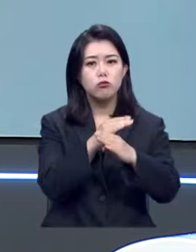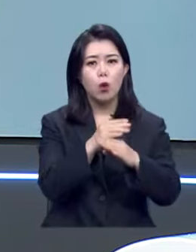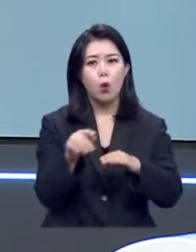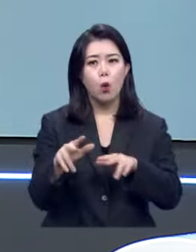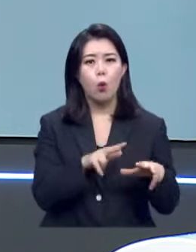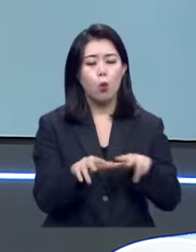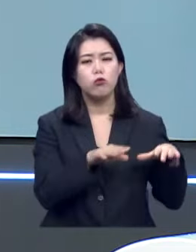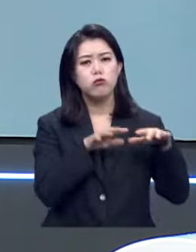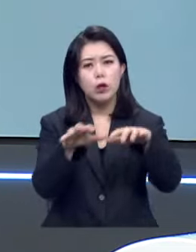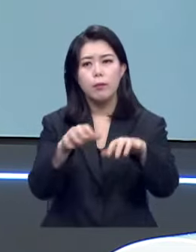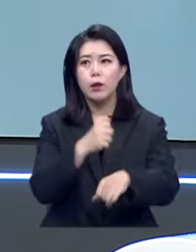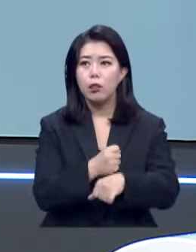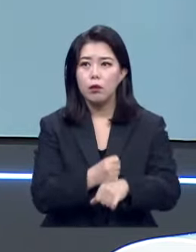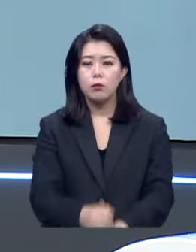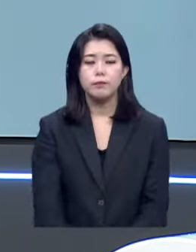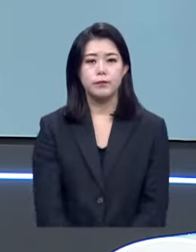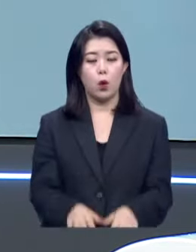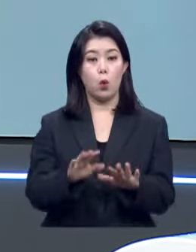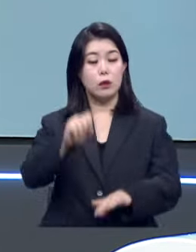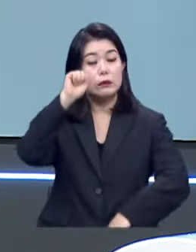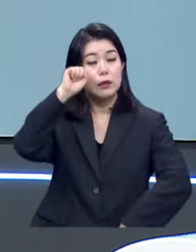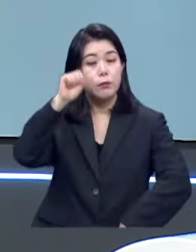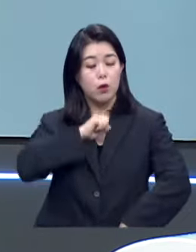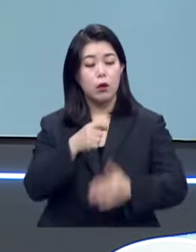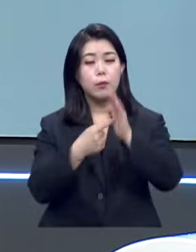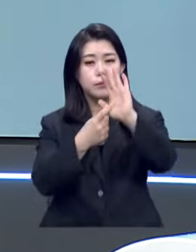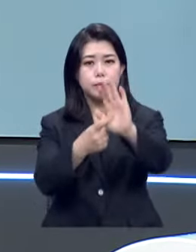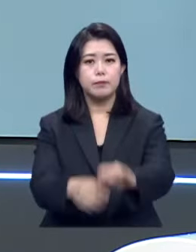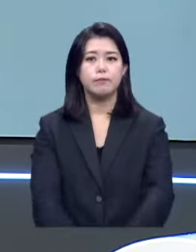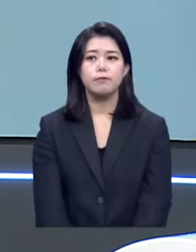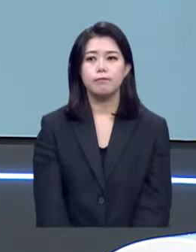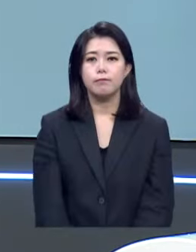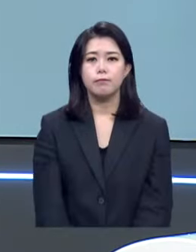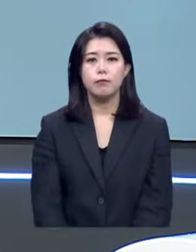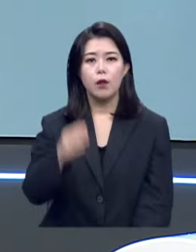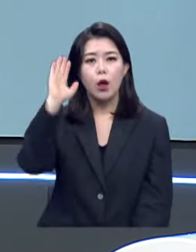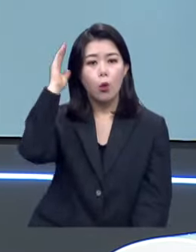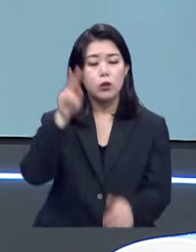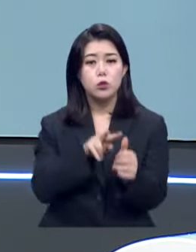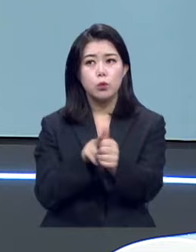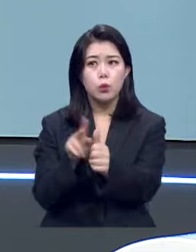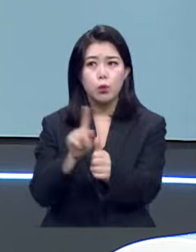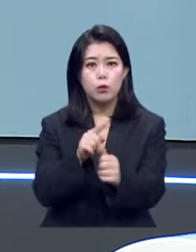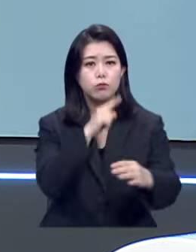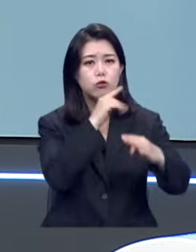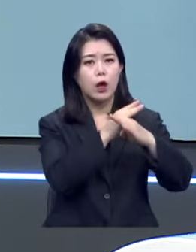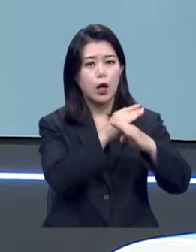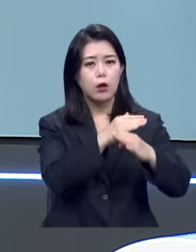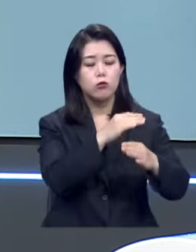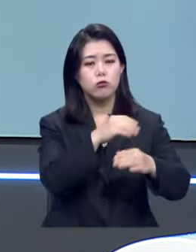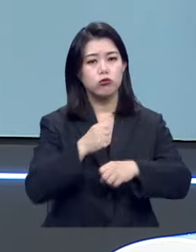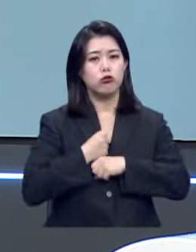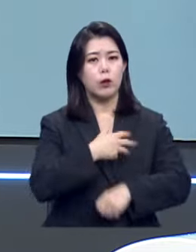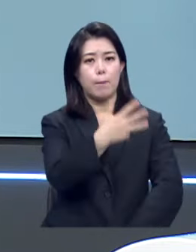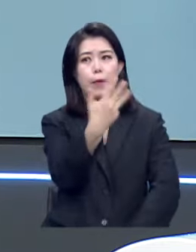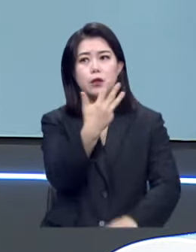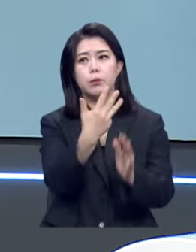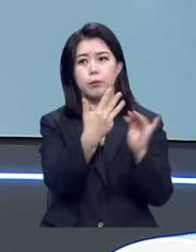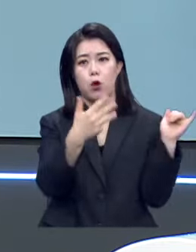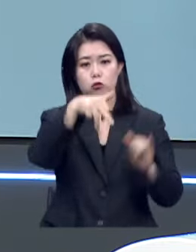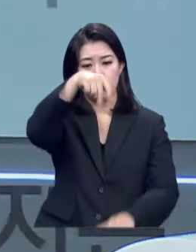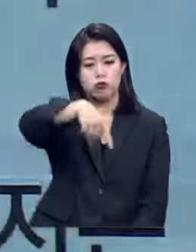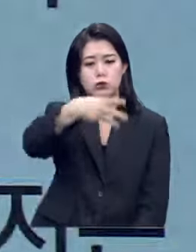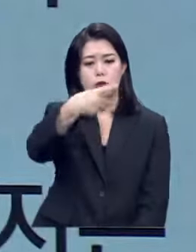블링컨 국무장관이 오늘 새벽에 한 얘기입니다 최근 정보로 볼 때 북한군 8,000명이 쿠르스크